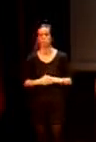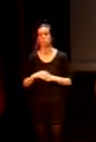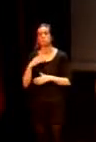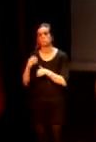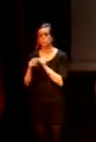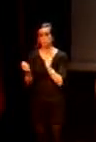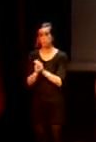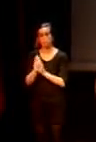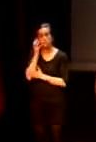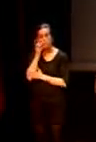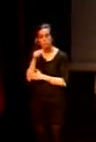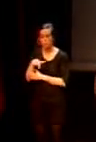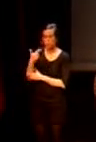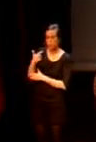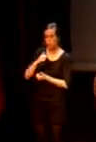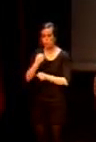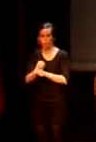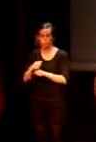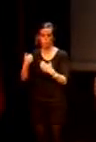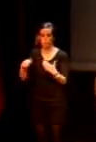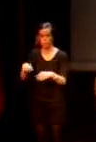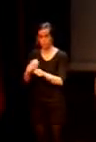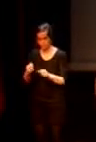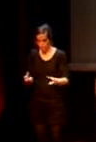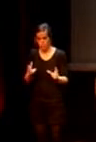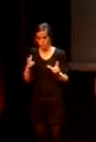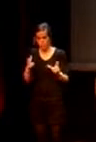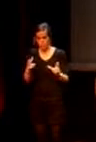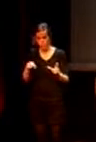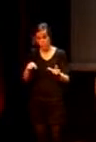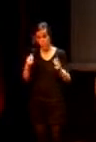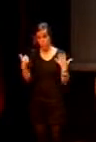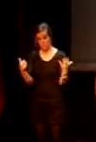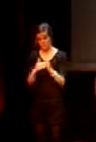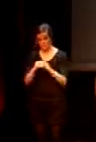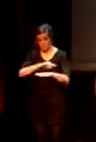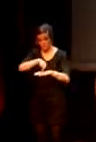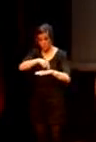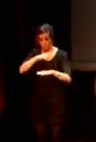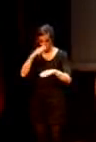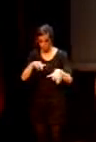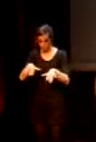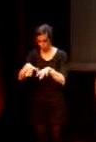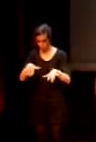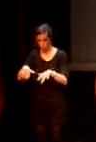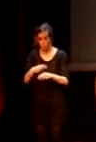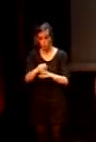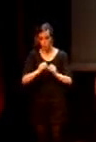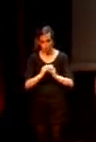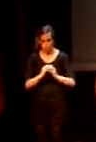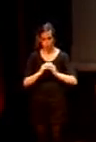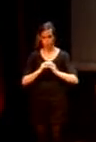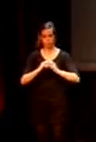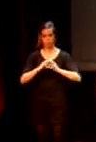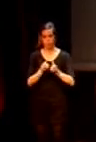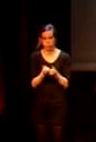y a une autre région du corps calleux qui s'est épaissie, et vous voyez qu'il a fallu 6000 heures pour la changer. Et puis, chez l'adulte, il y a encore des